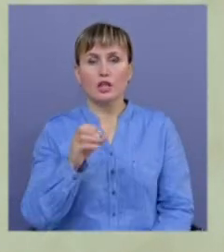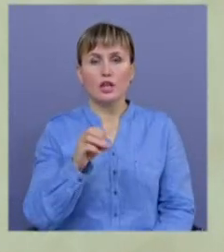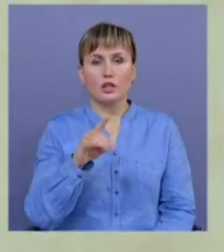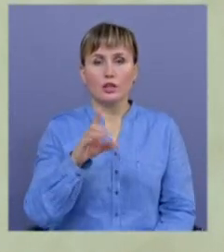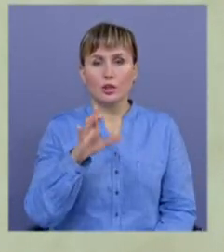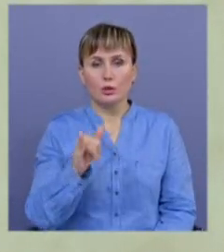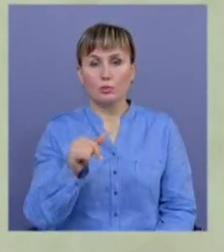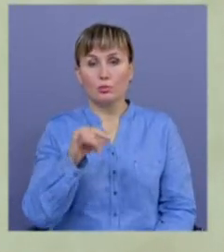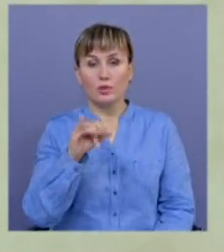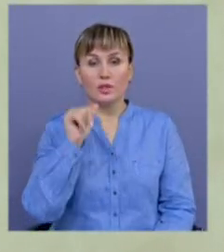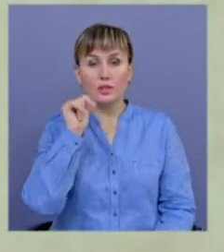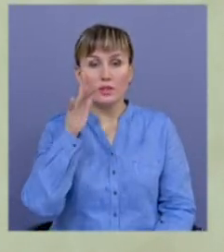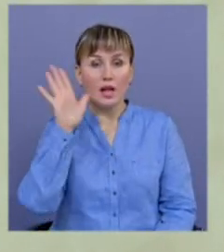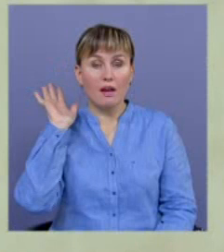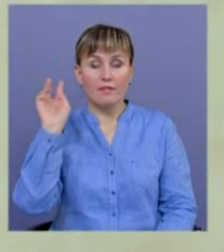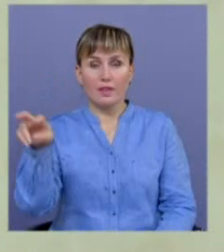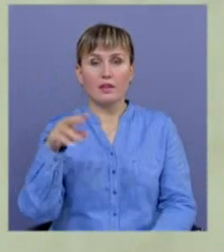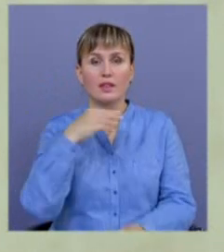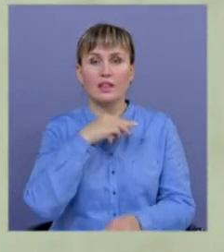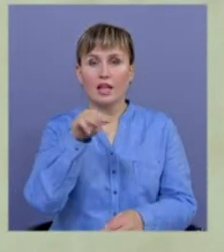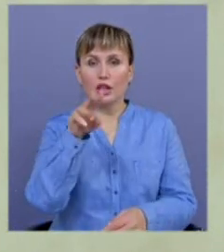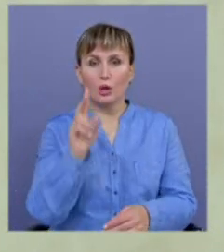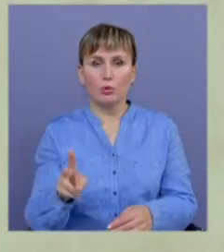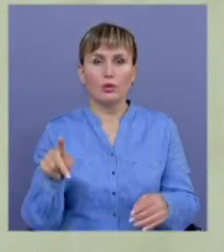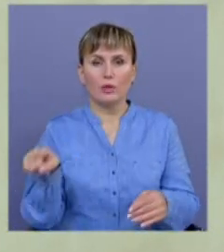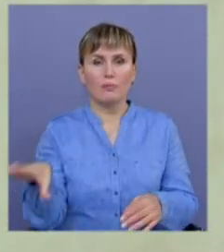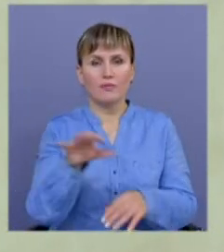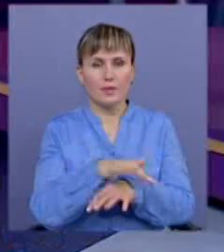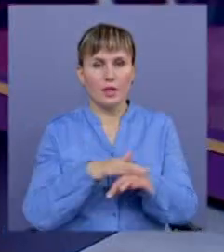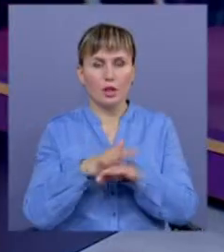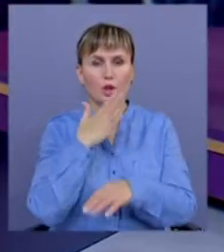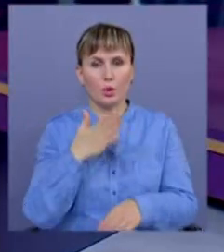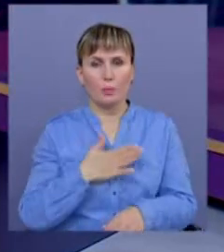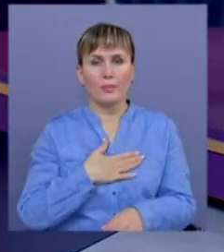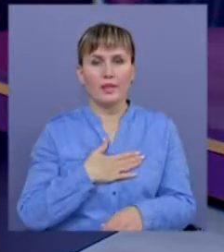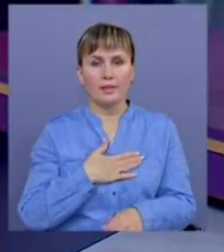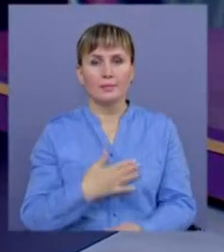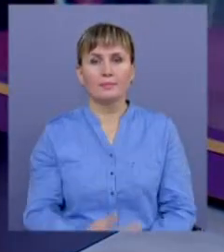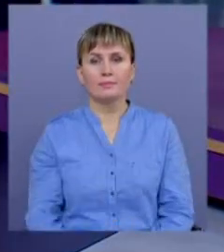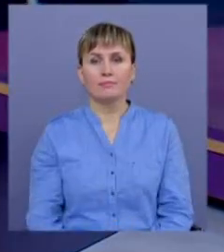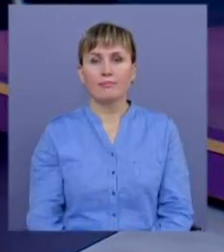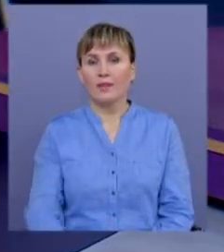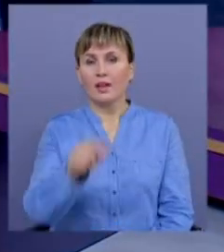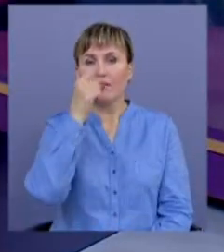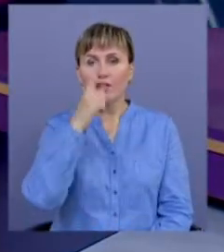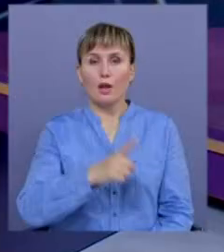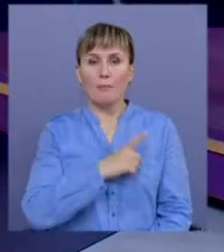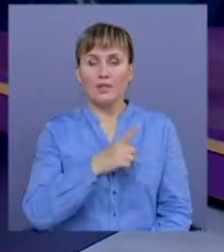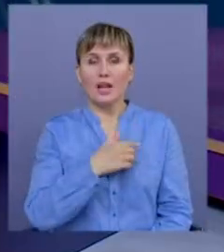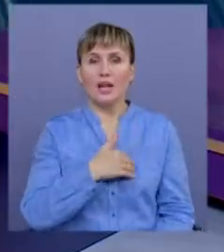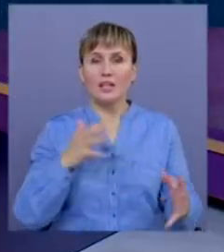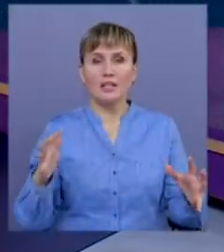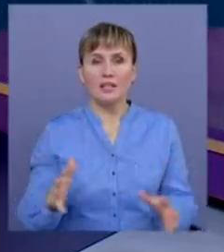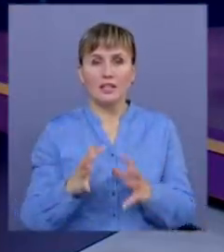мы буквально на днях побывали в Талдыкургане, где композитора очень любят и чтят. В Индии мастера пытаются